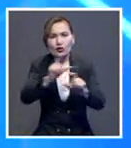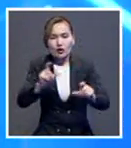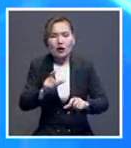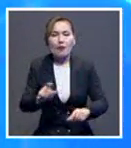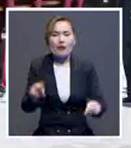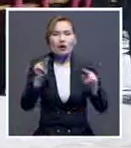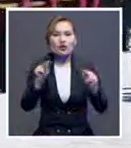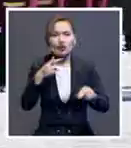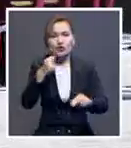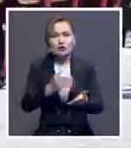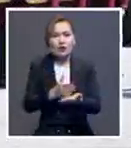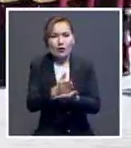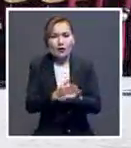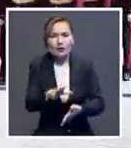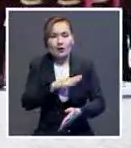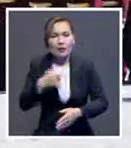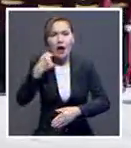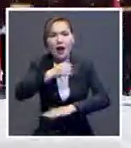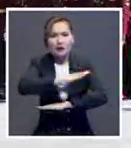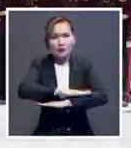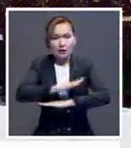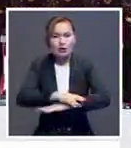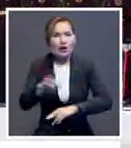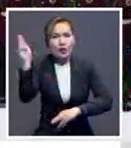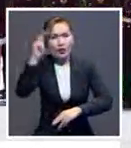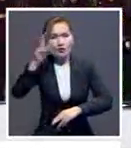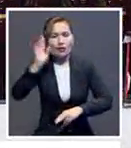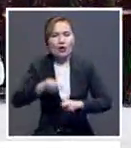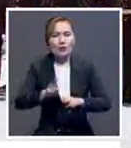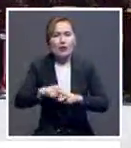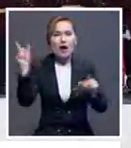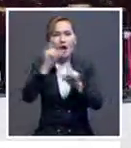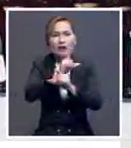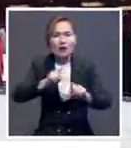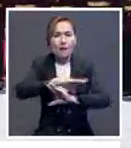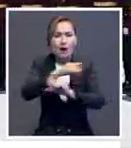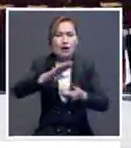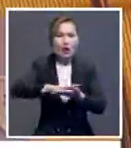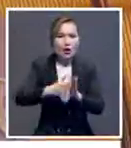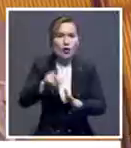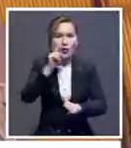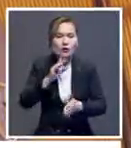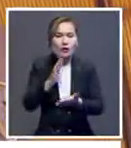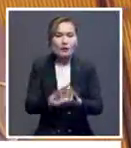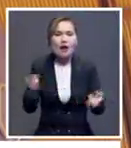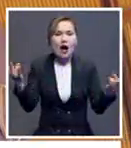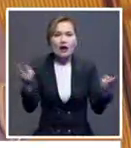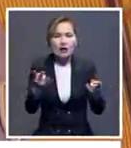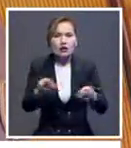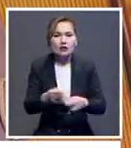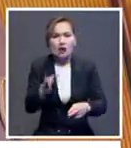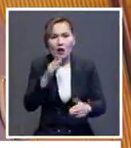олардың өмірлері мен оқулары әскери тәртіп шеңберінде өте. Ол үшін лицейде барлық жағдай жасалған. Оқуға қажетті осы заманға